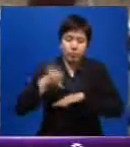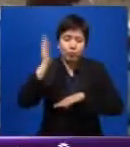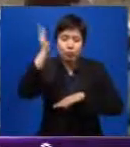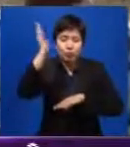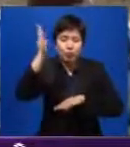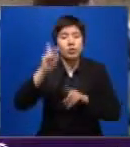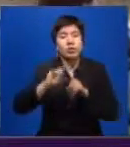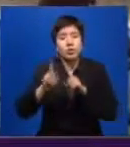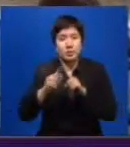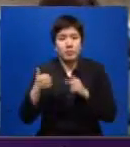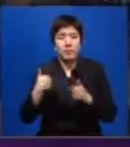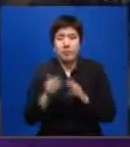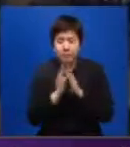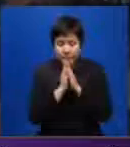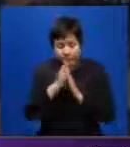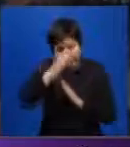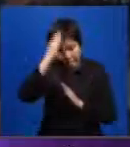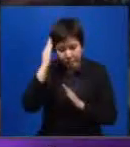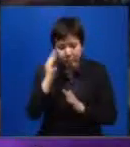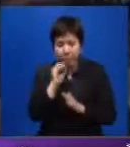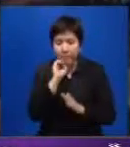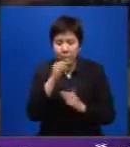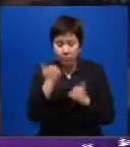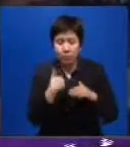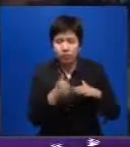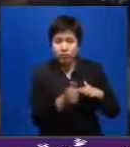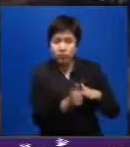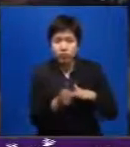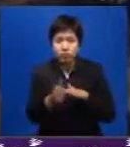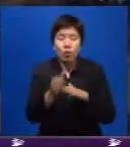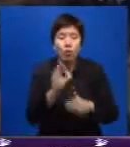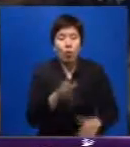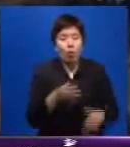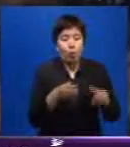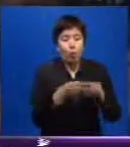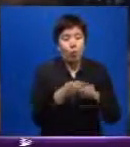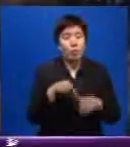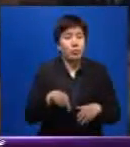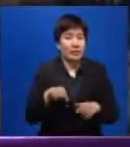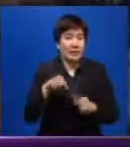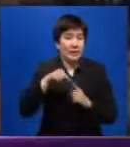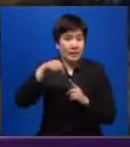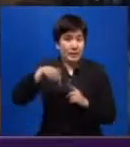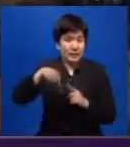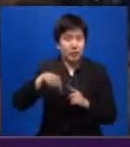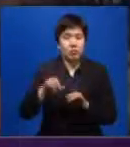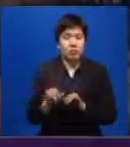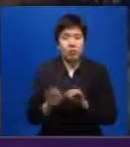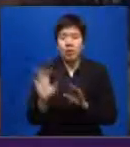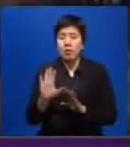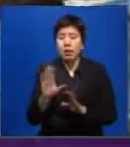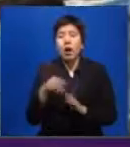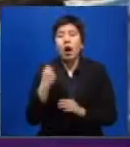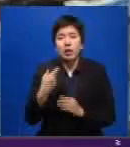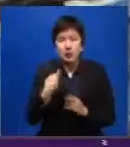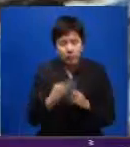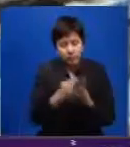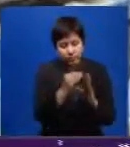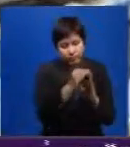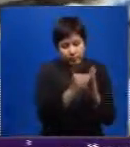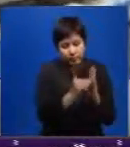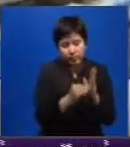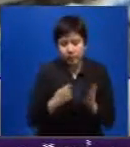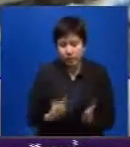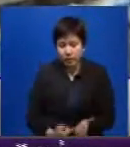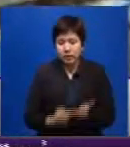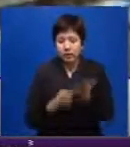ย่อยขณะที่พระพุทธอิสระระบุว่าการเคลื่อนไหวของกปปสเวทีแจ้งวัฒนะยังเป็นภารกิจรวบรวมรายชื่อเสนอกฎ